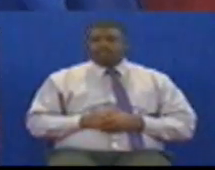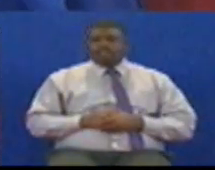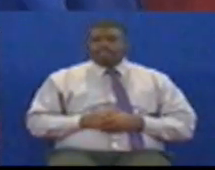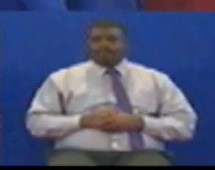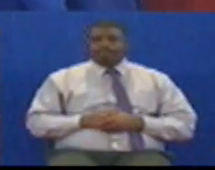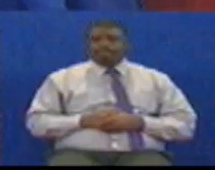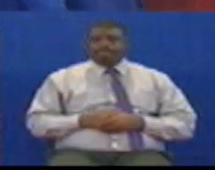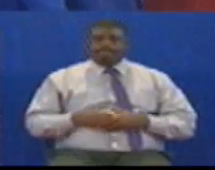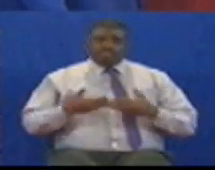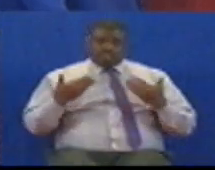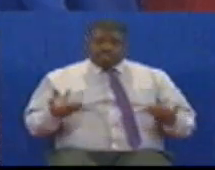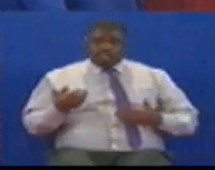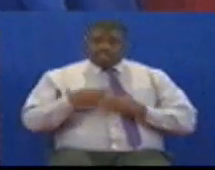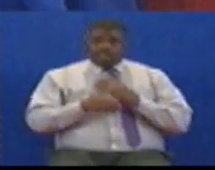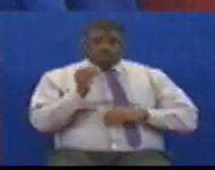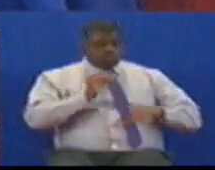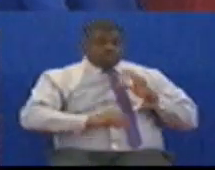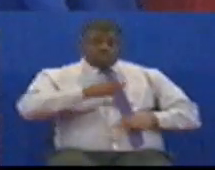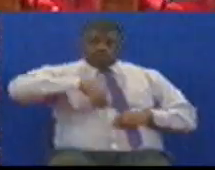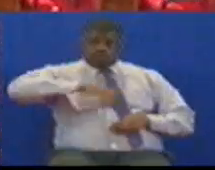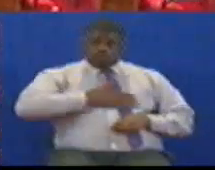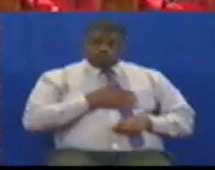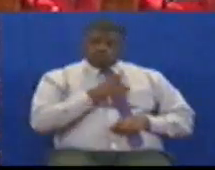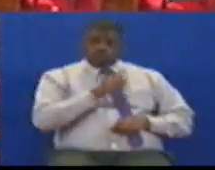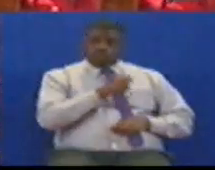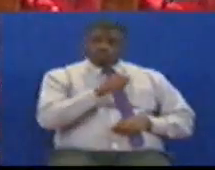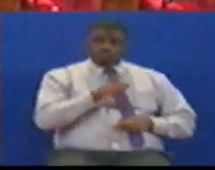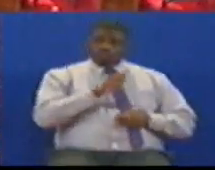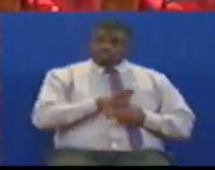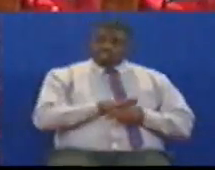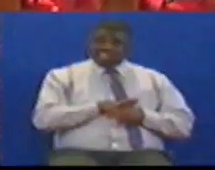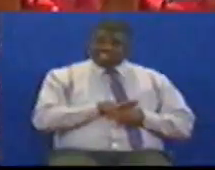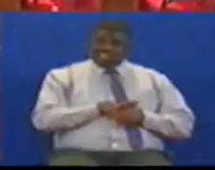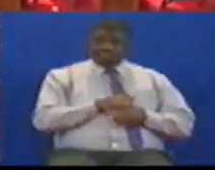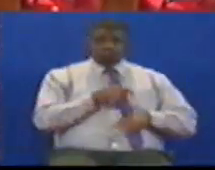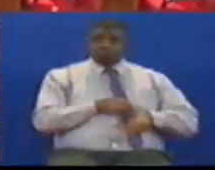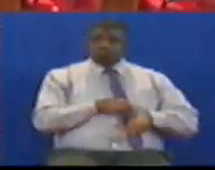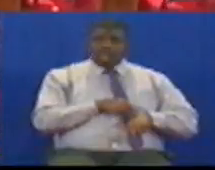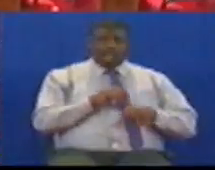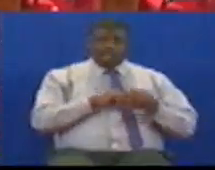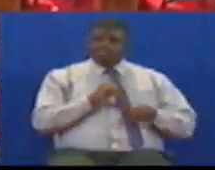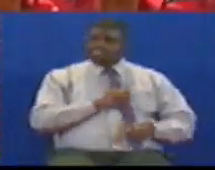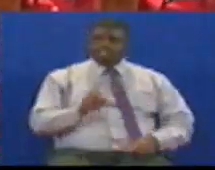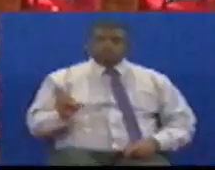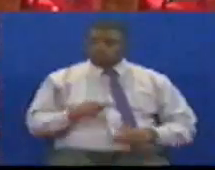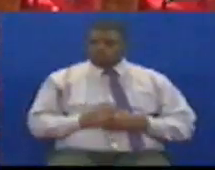Sasa katika uchangiaji wetu, tunao wachangiaji wengi kidogo na muda hauko upande wetu sana.